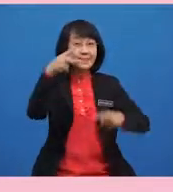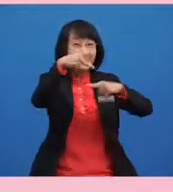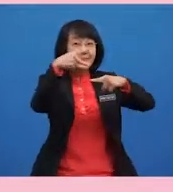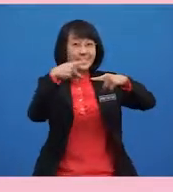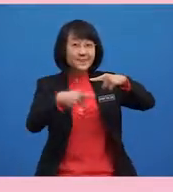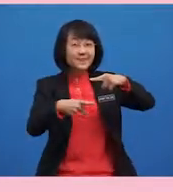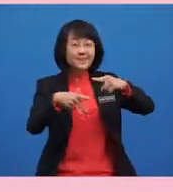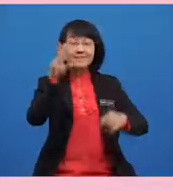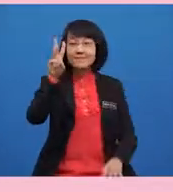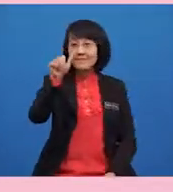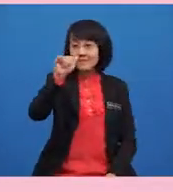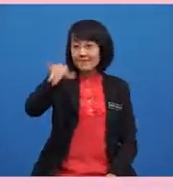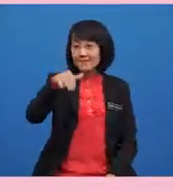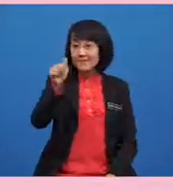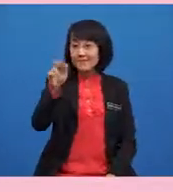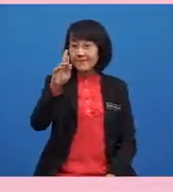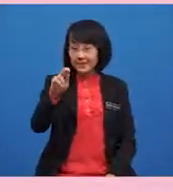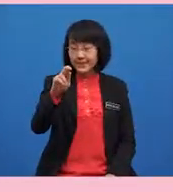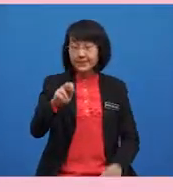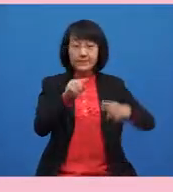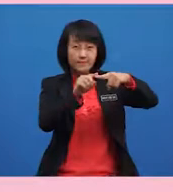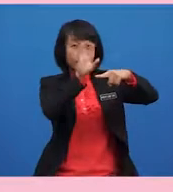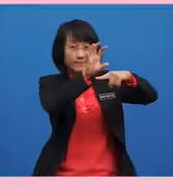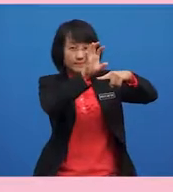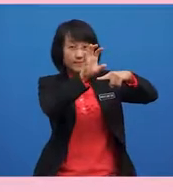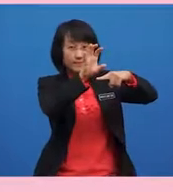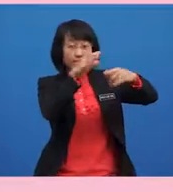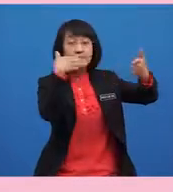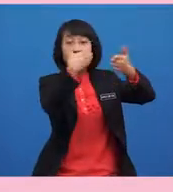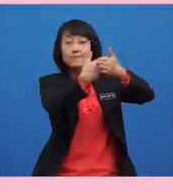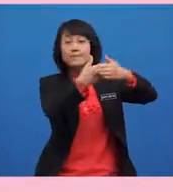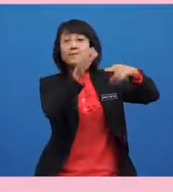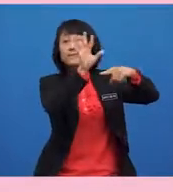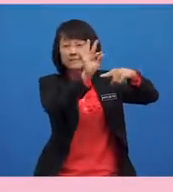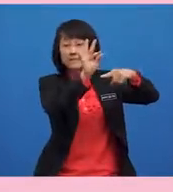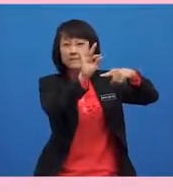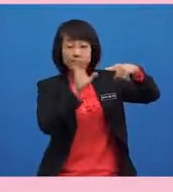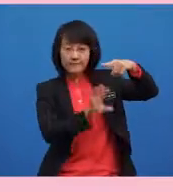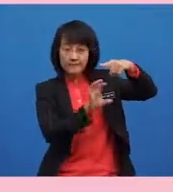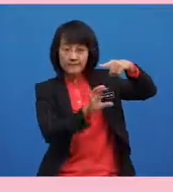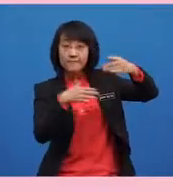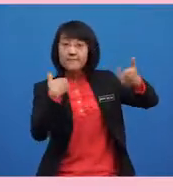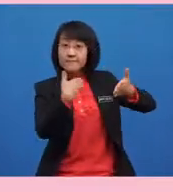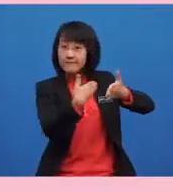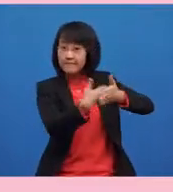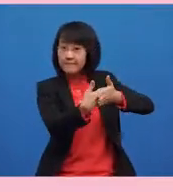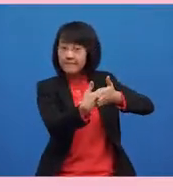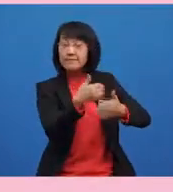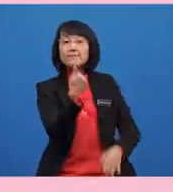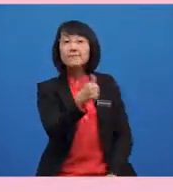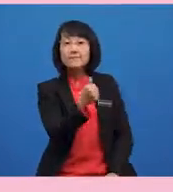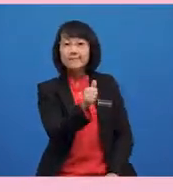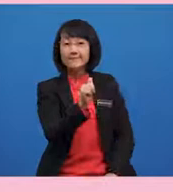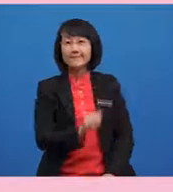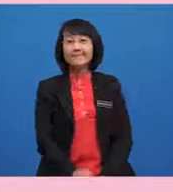pecahan wajar yang pengangkanya hingga 9 dan penyebutnya hingga